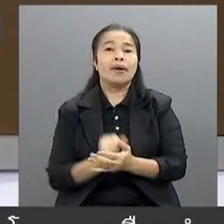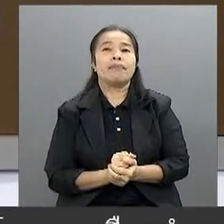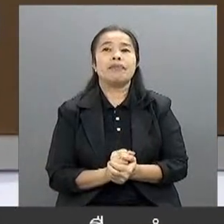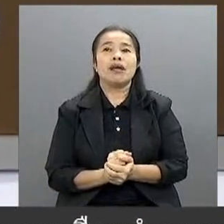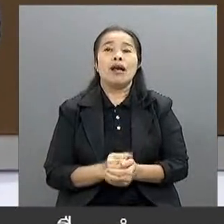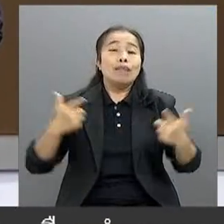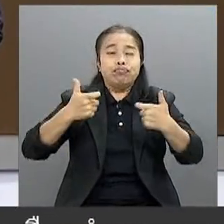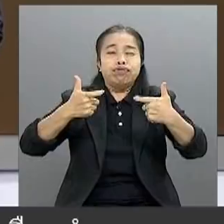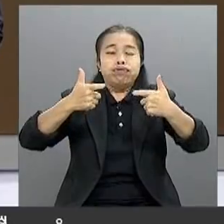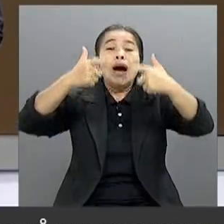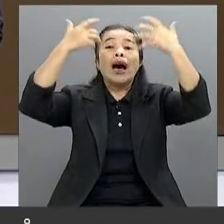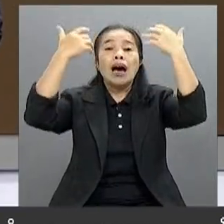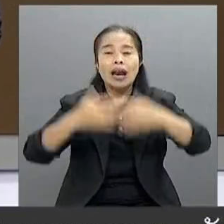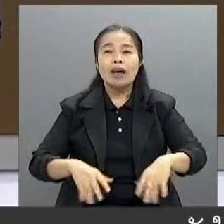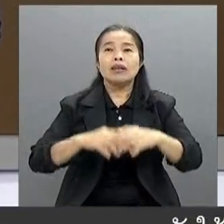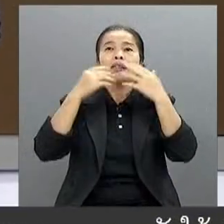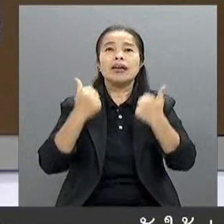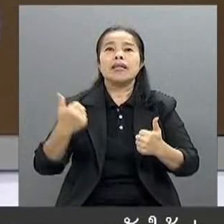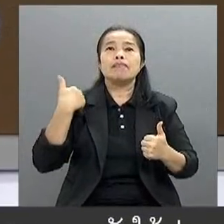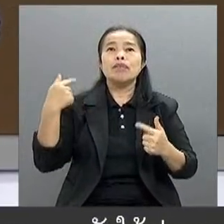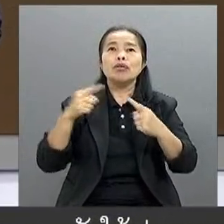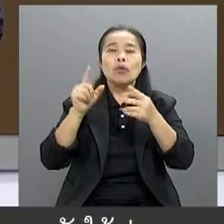นะคะอินเดียกับจีนก็เปิดฉากทำสงครามกันนานกว่ากี่สัปดาห์ค่ะหลังจากที่กำลังพลของฝ่ายจีนข้ามเส้นแบ่งเข้าไปในเขตอินเดียการสู้รบดังกล่าวเหมือนกับเป็นการเหยียบย่ำศักดิ์ศรีของอินเดียนะคะที่พ่ายแพ้ไปอย่างไม่เป็นท่ามีทหารเสียชีวิตหลายพันนายค่ะและผลของการสู้รบก็ทำให้มีการลากเส้นl a c